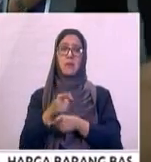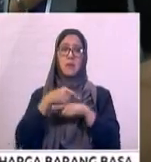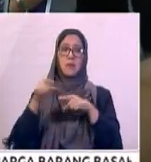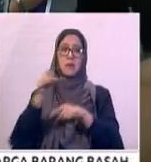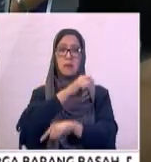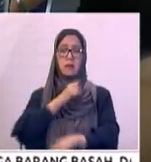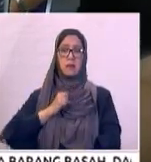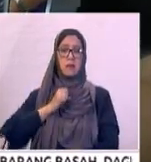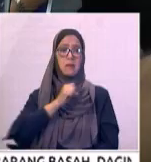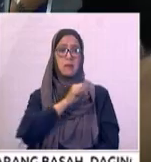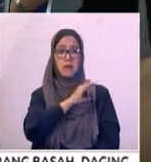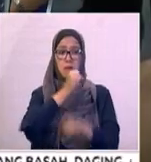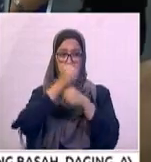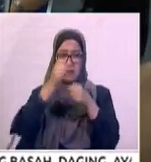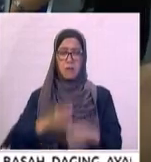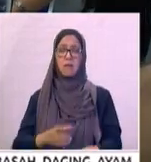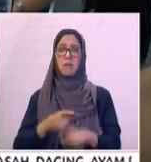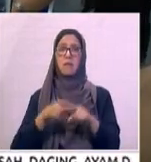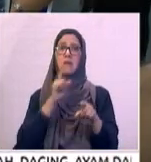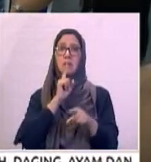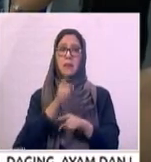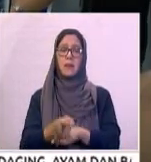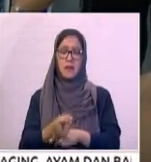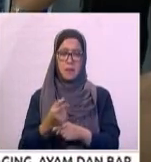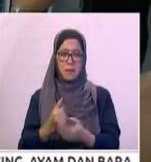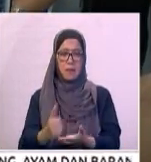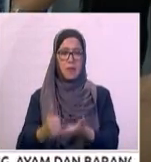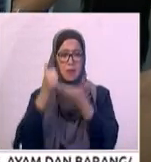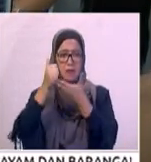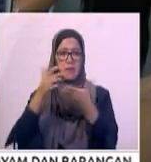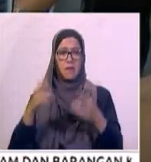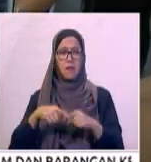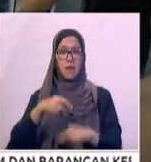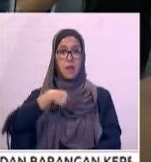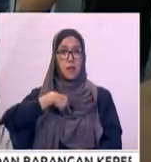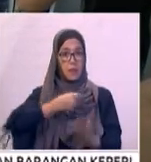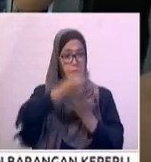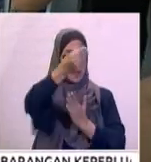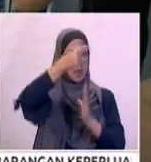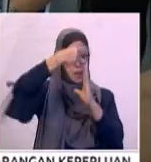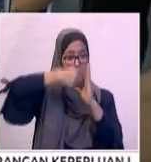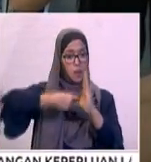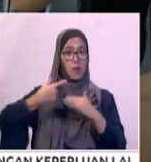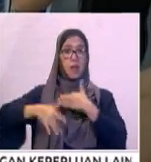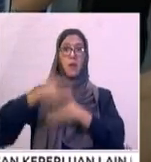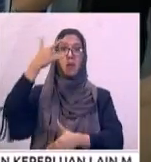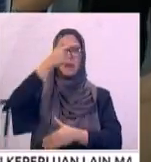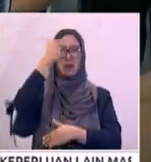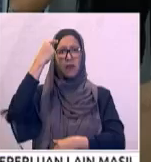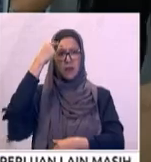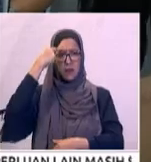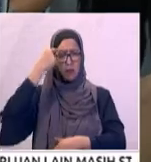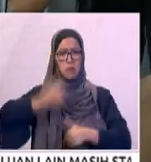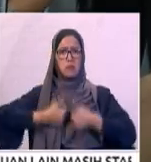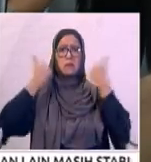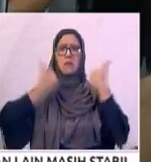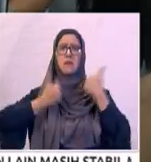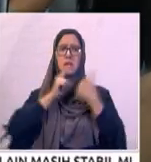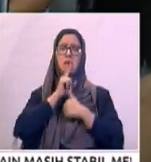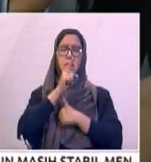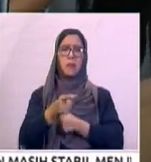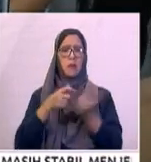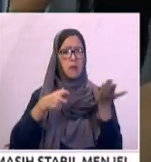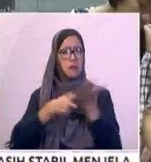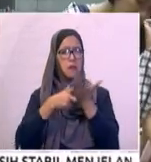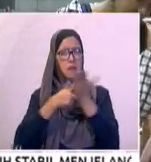beli sebulan awal. Ya, sebab I tahu Hari Raya Haji tentu tiket all sold out kan, so I beli sebulan